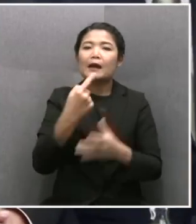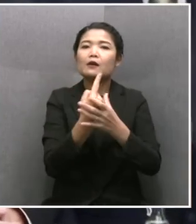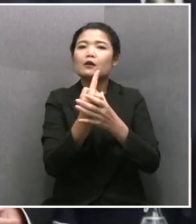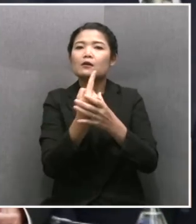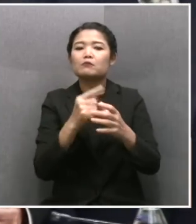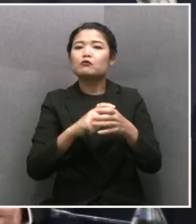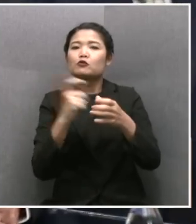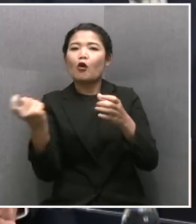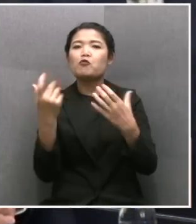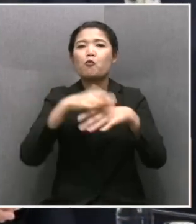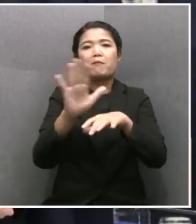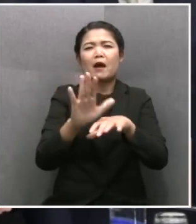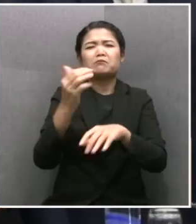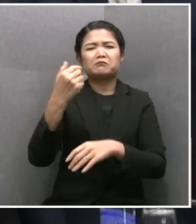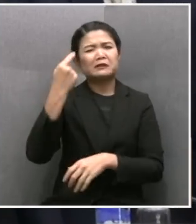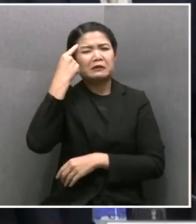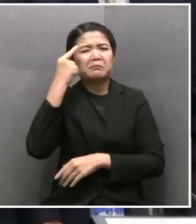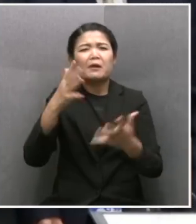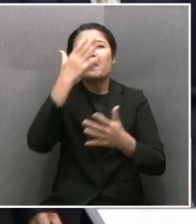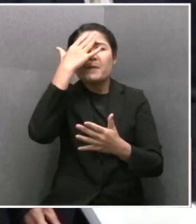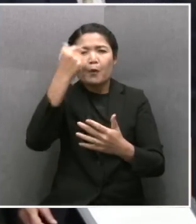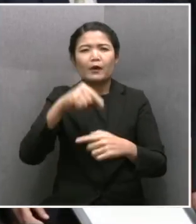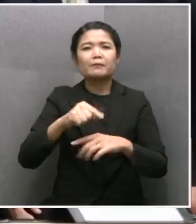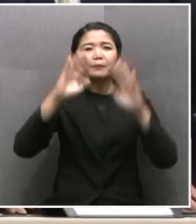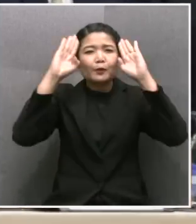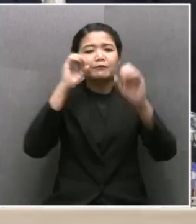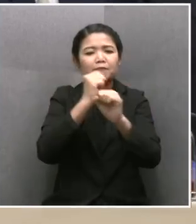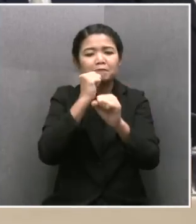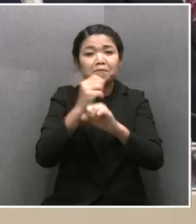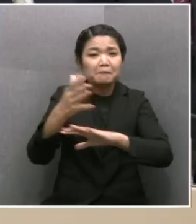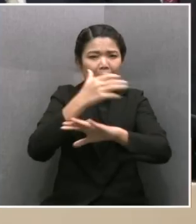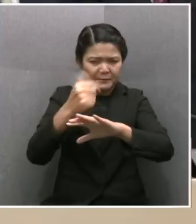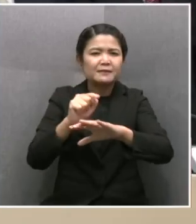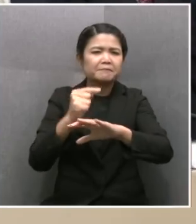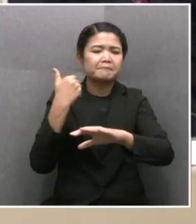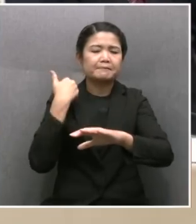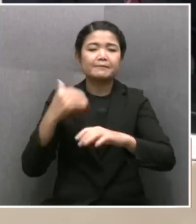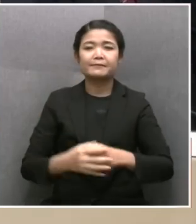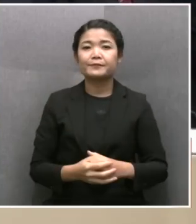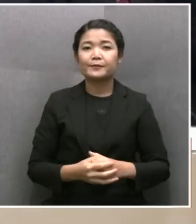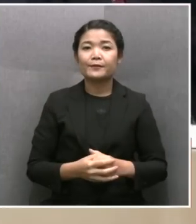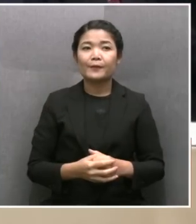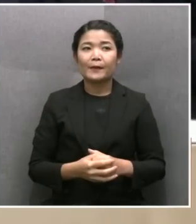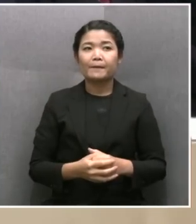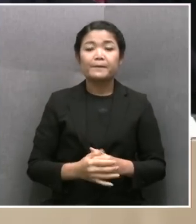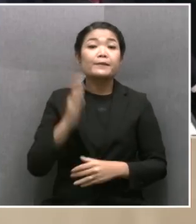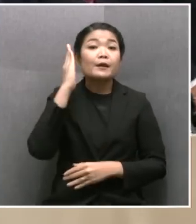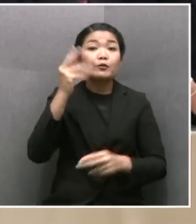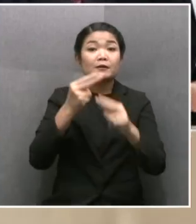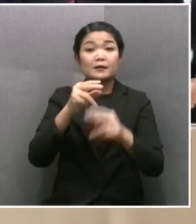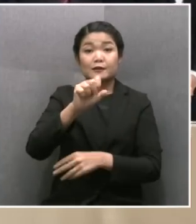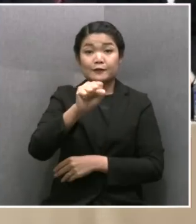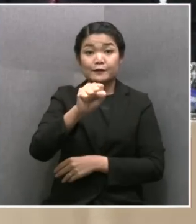รัฐบาลเพราะมีวุฒิภาวะทางการเมืองพอด้านนายสมชัยศรีสุทธิยากร